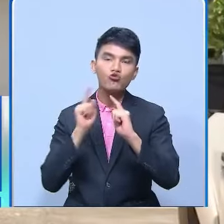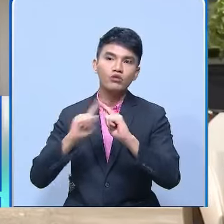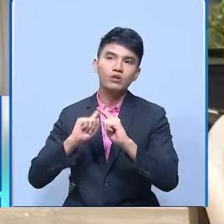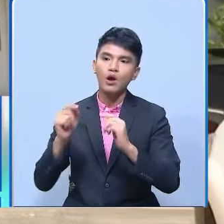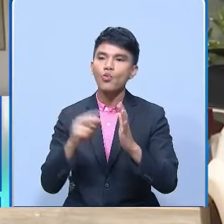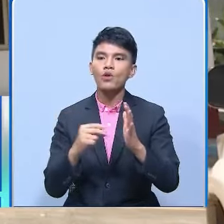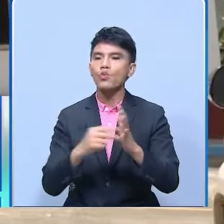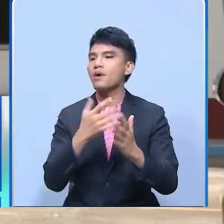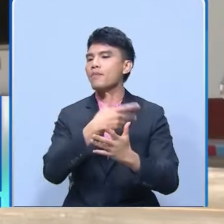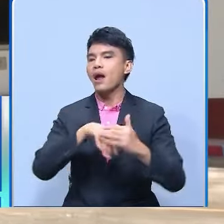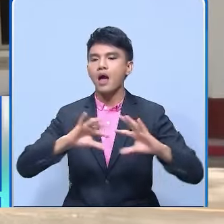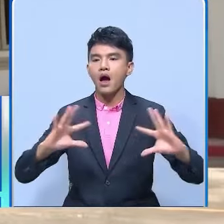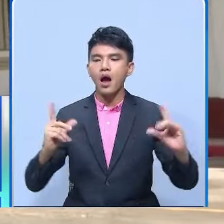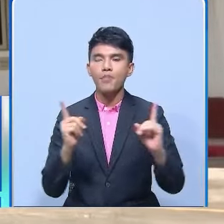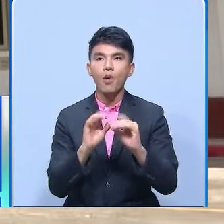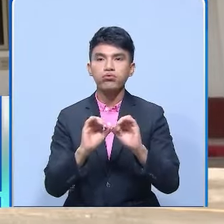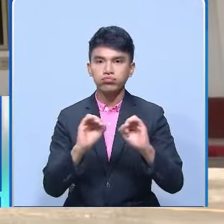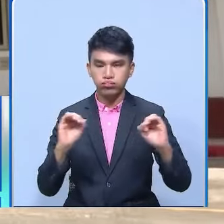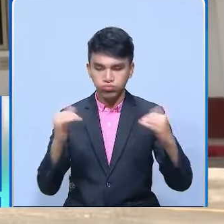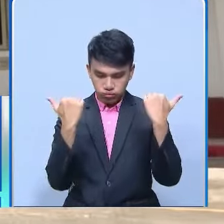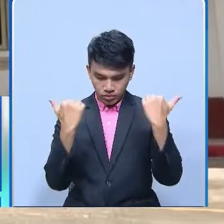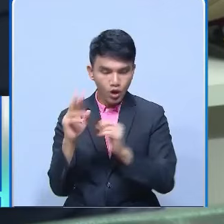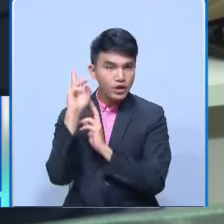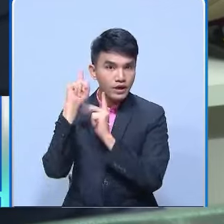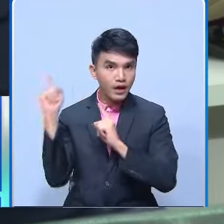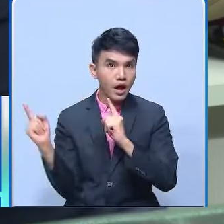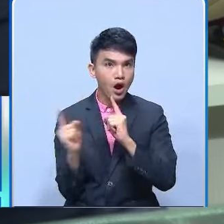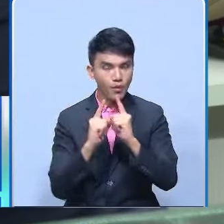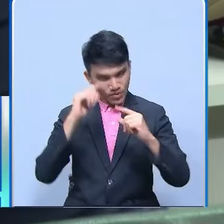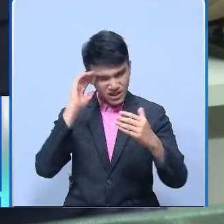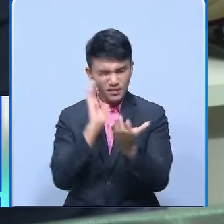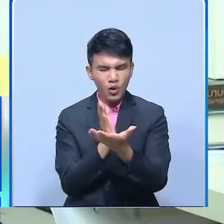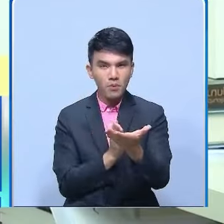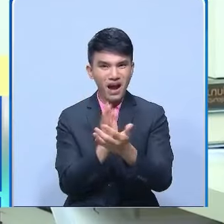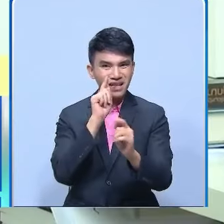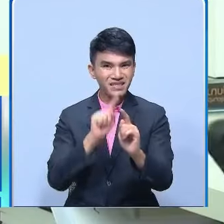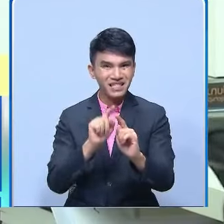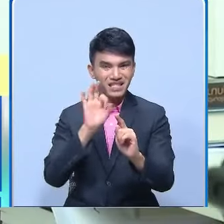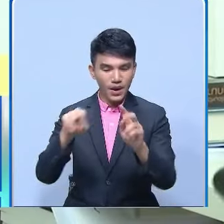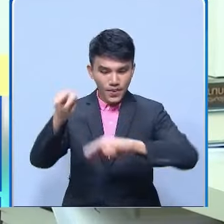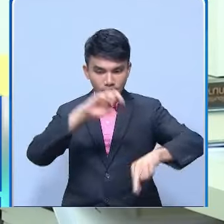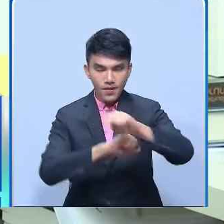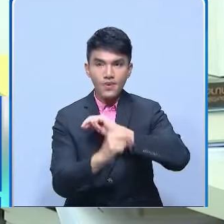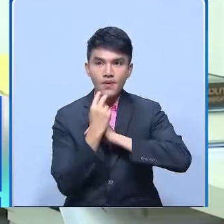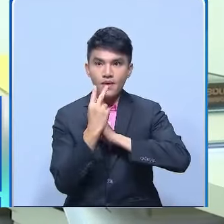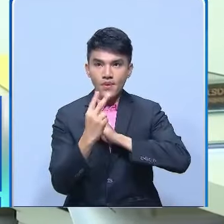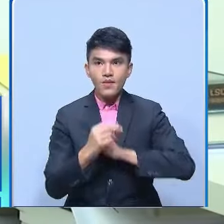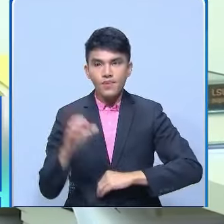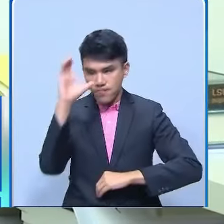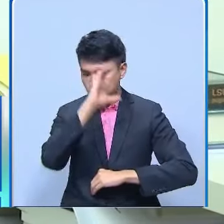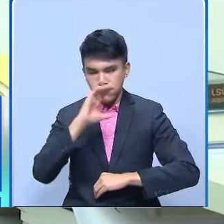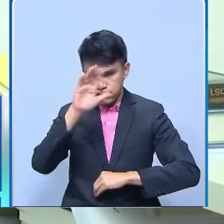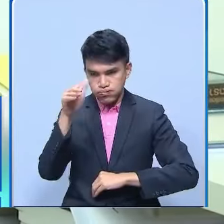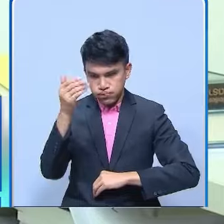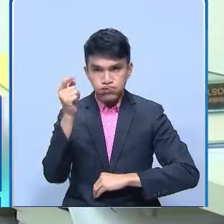หนีหายไปในความมืดทางทีมสืบสวนตำรวจภูธรภาค 9กำลังไปไล่หากล้องวงจรปิดตามตัวอยู่ว่าเป็น